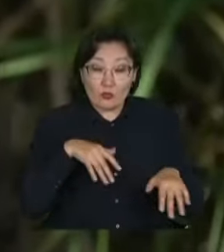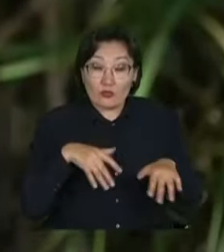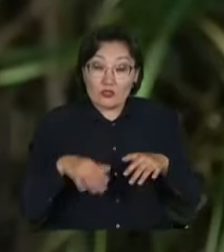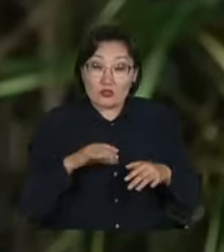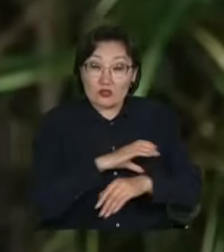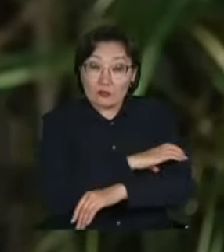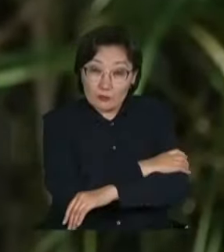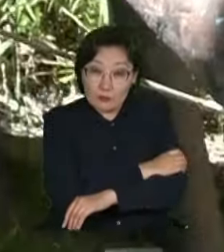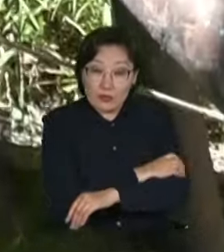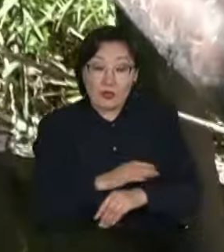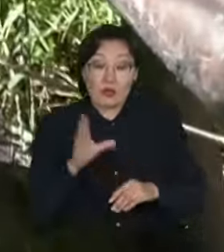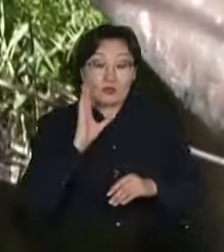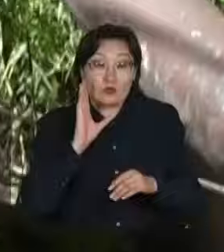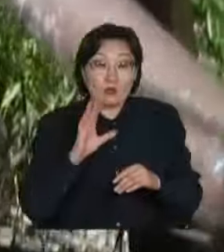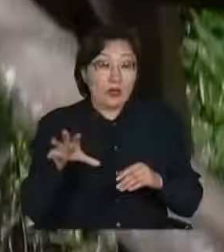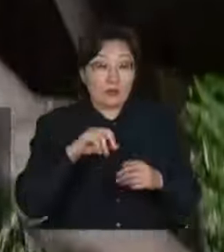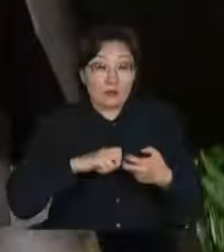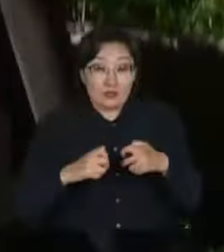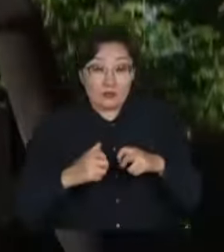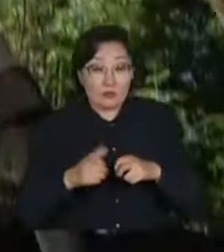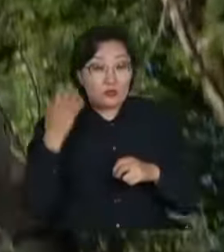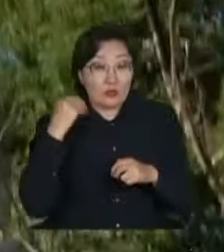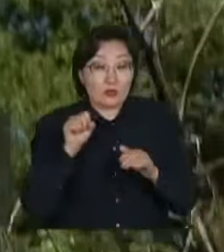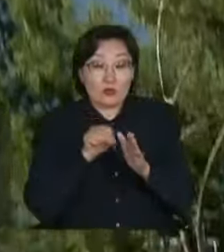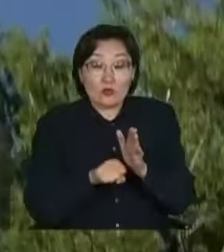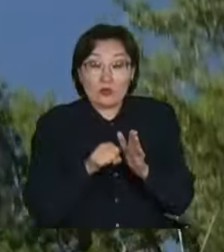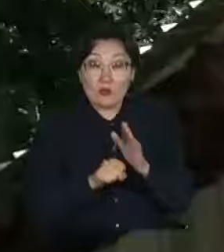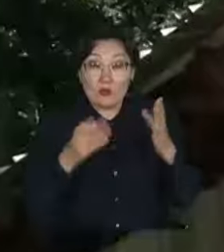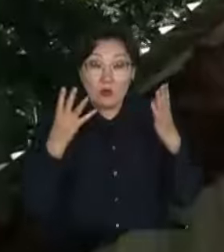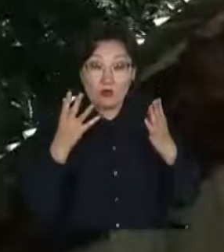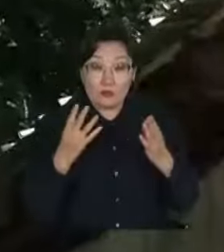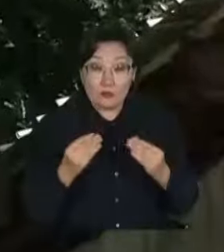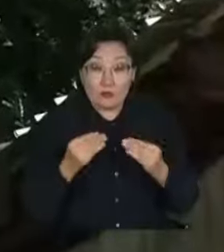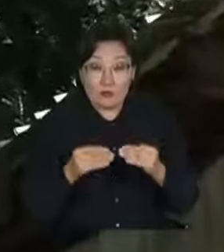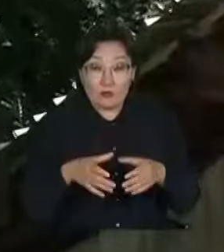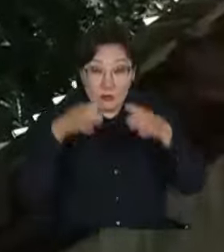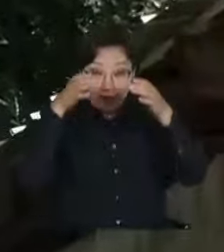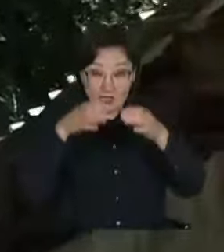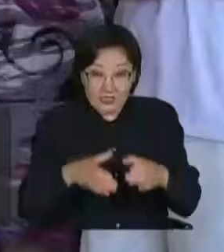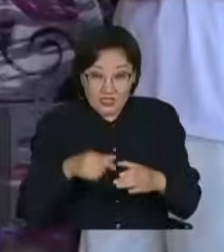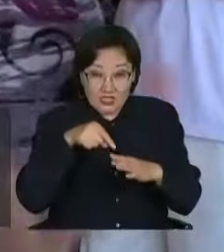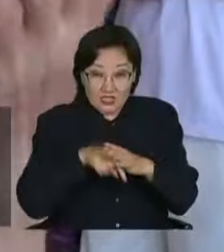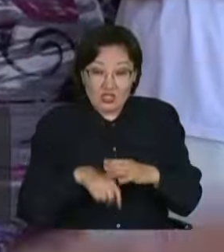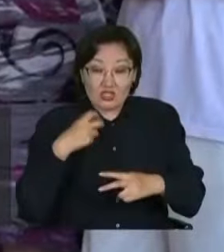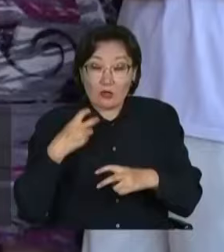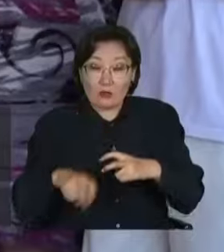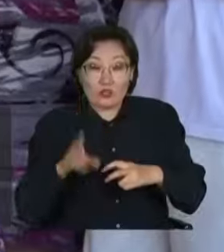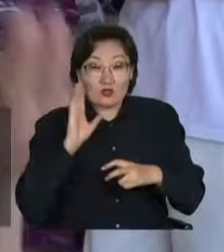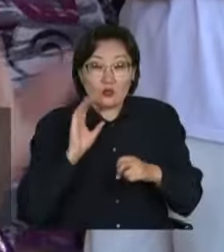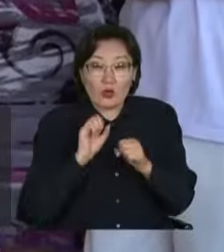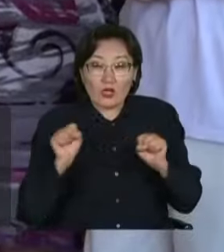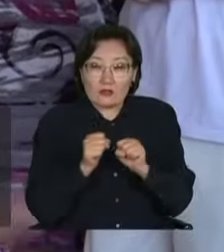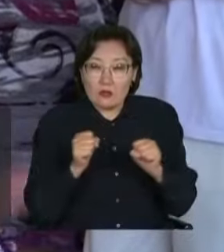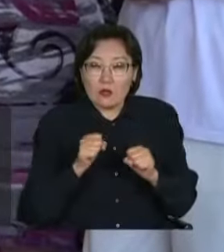өші бәріміздің су проблема. Қайбір жыл қатты суық болған кезде башняда жарылған, су қатқан,